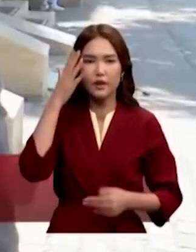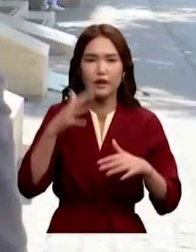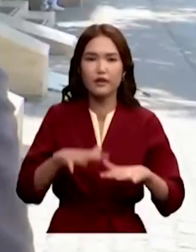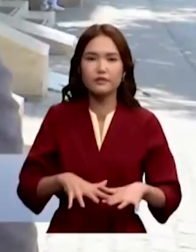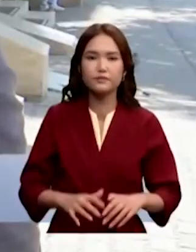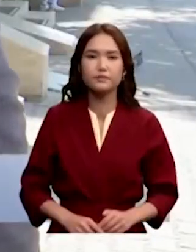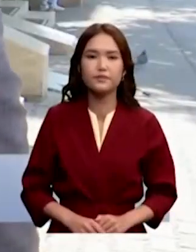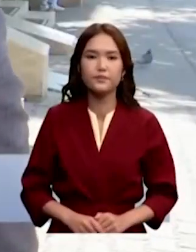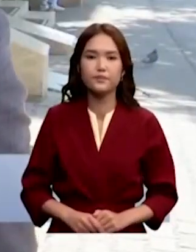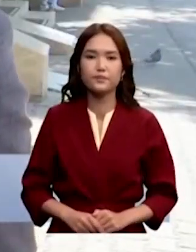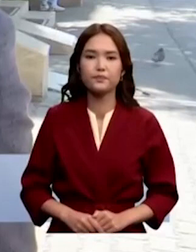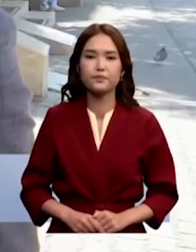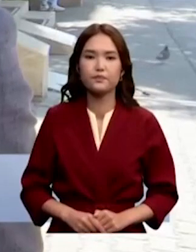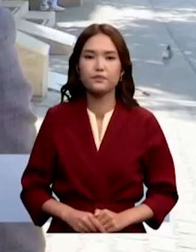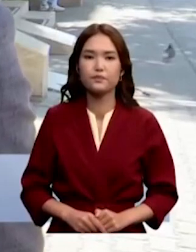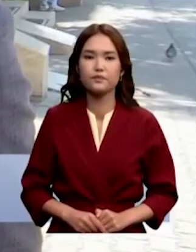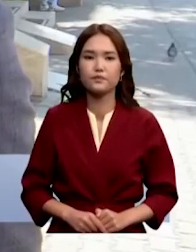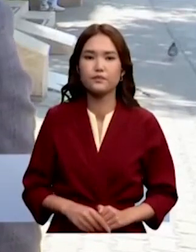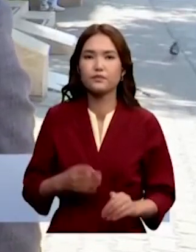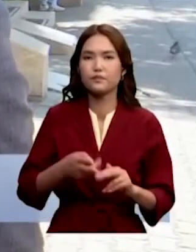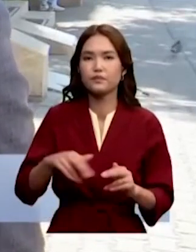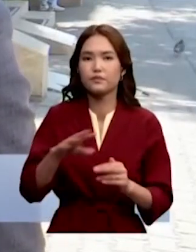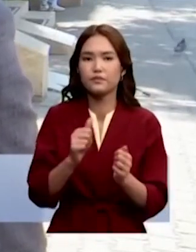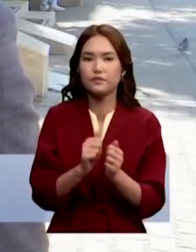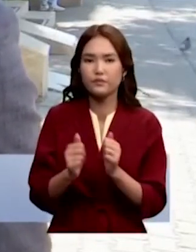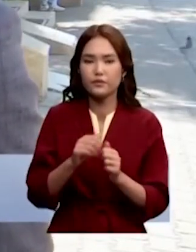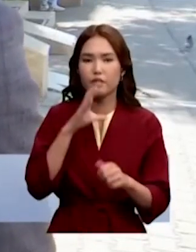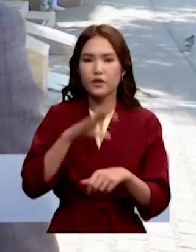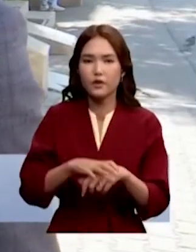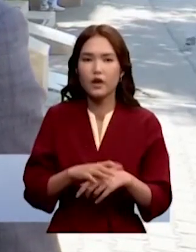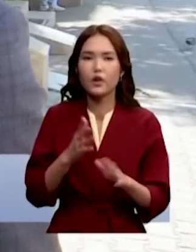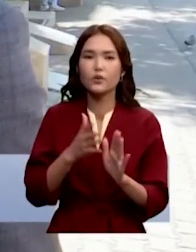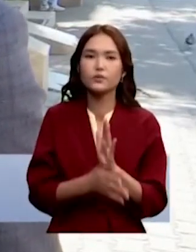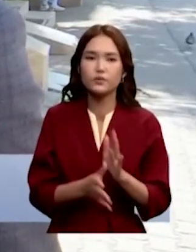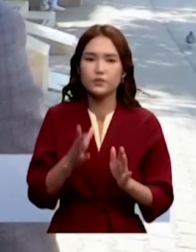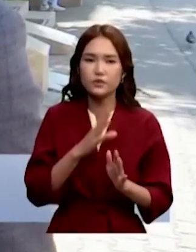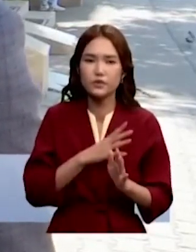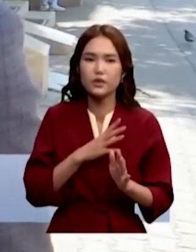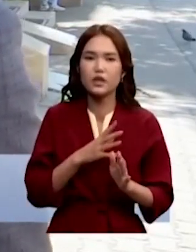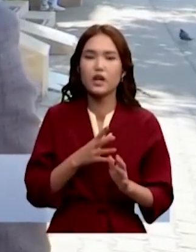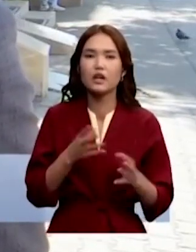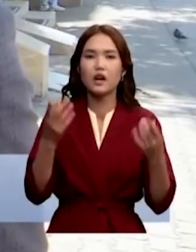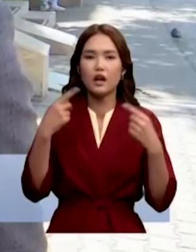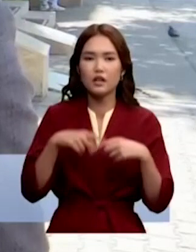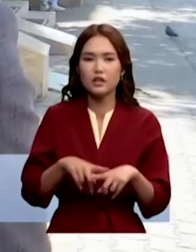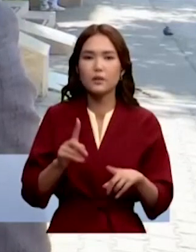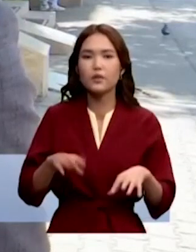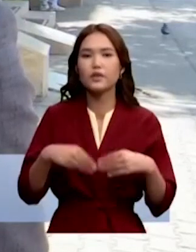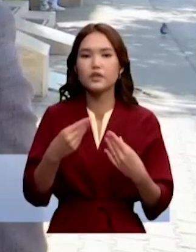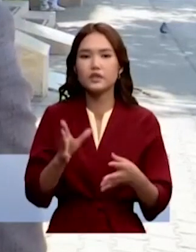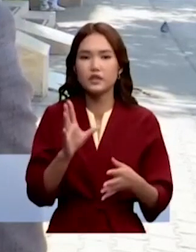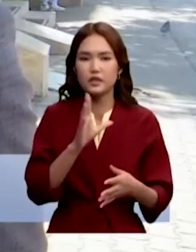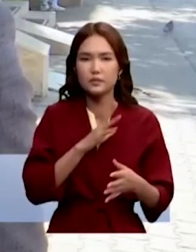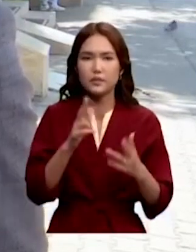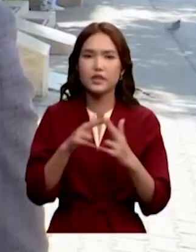что ранее, 2020 года, был указ президента Республики Казахстан о моратории на малый и средний бизнес. Далее